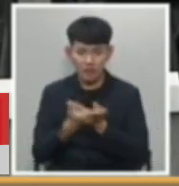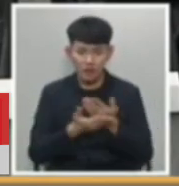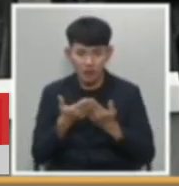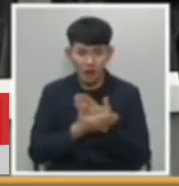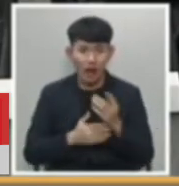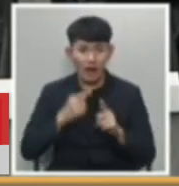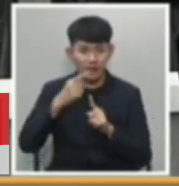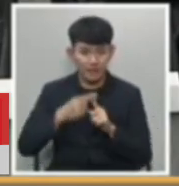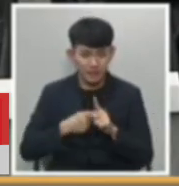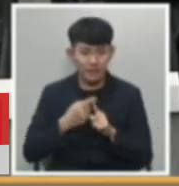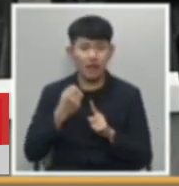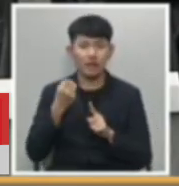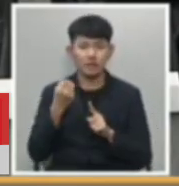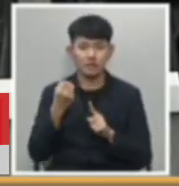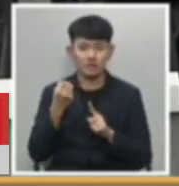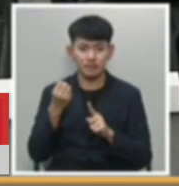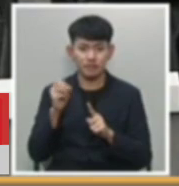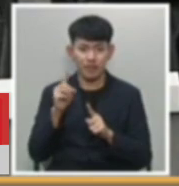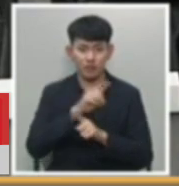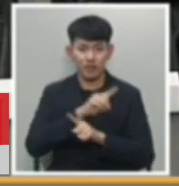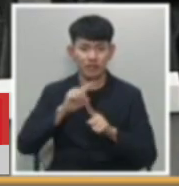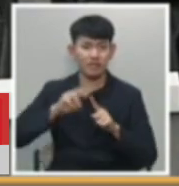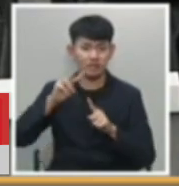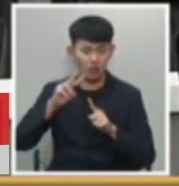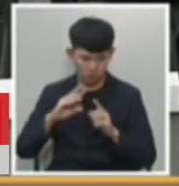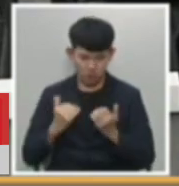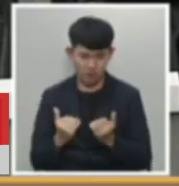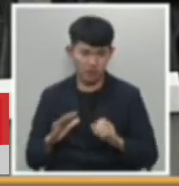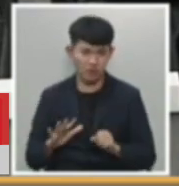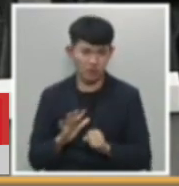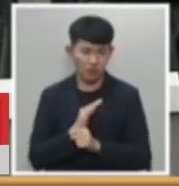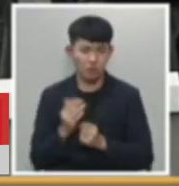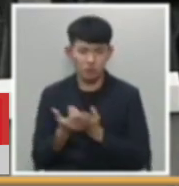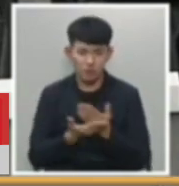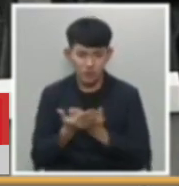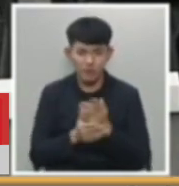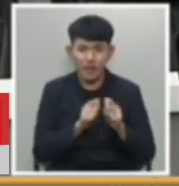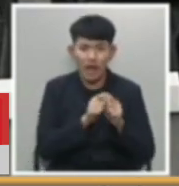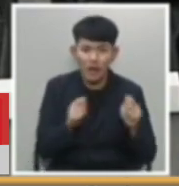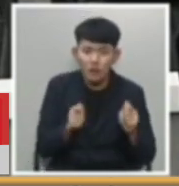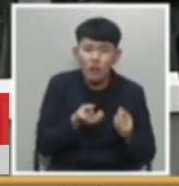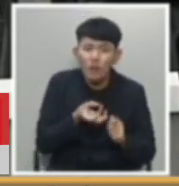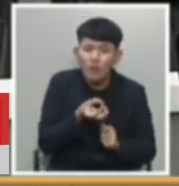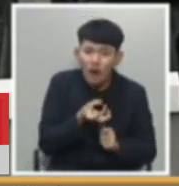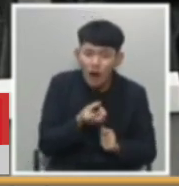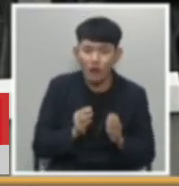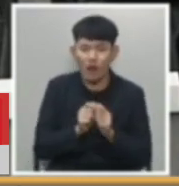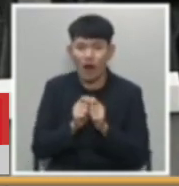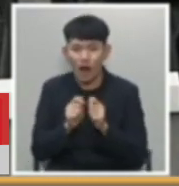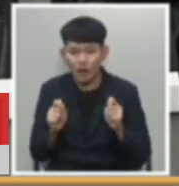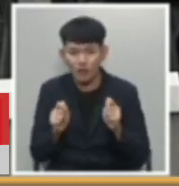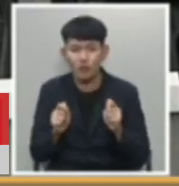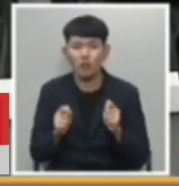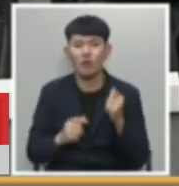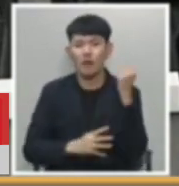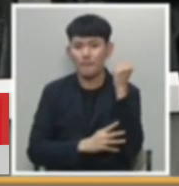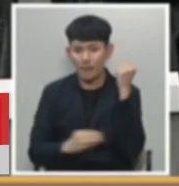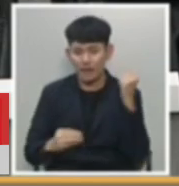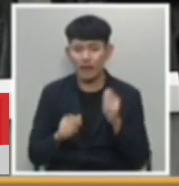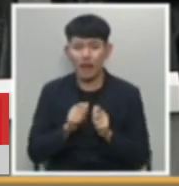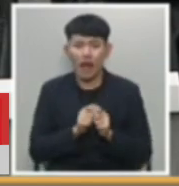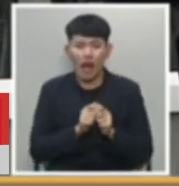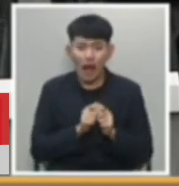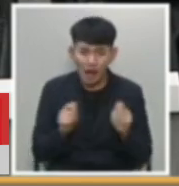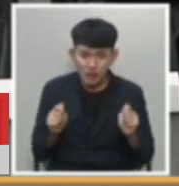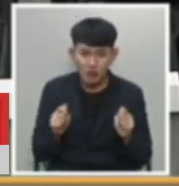งอนุกรรมธิการ6อนุข้าวอนุมันสำปะหลัง ฟาร์มนะครับยาง